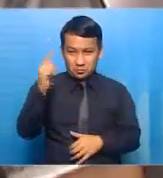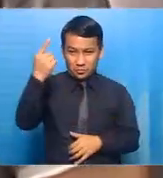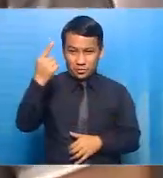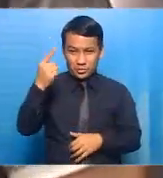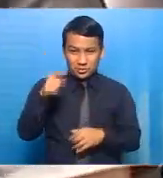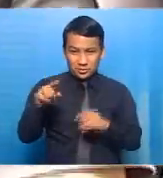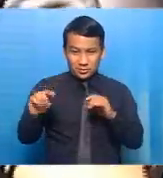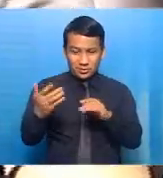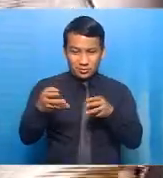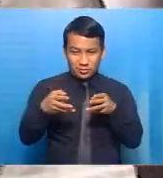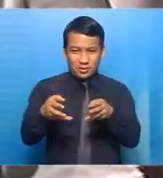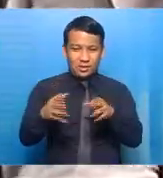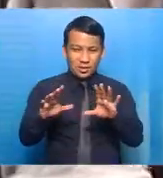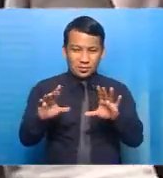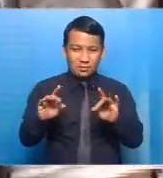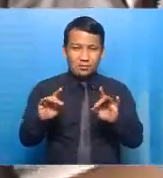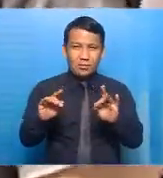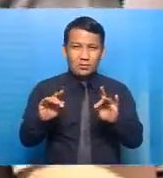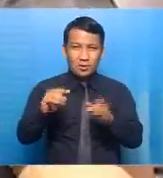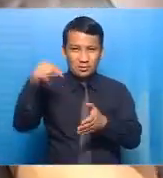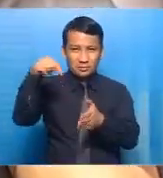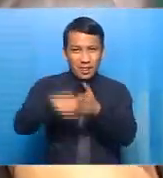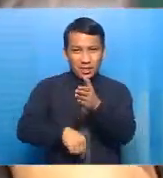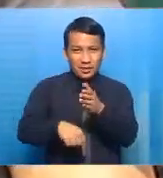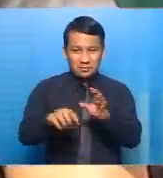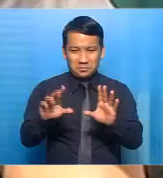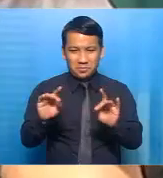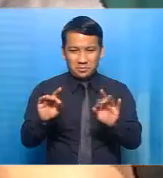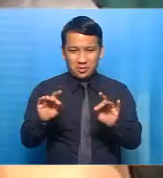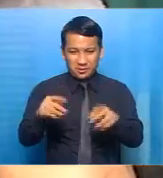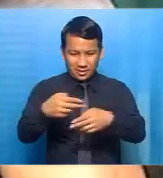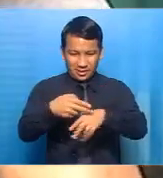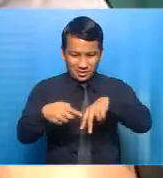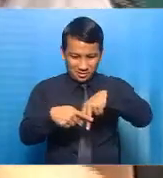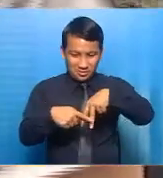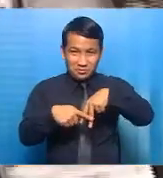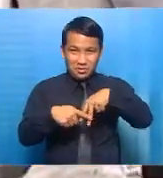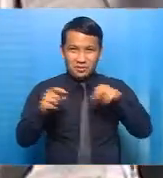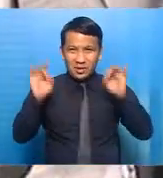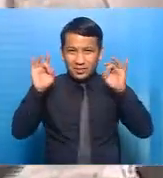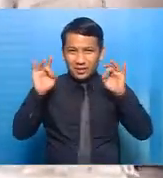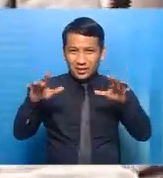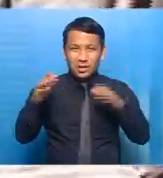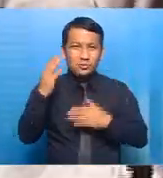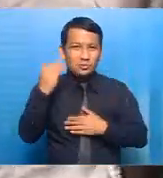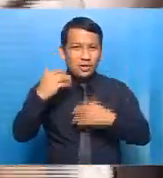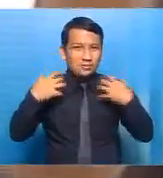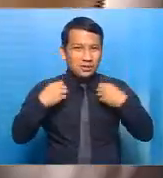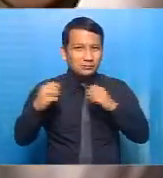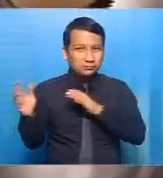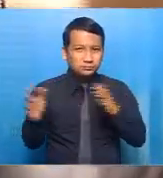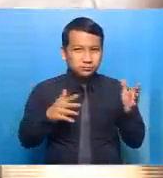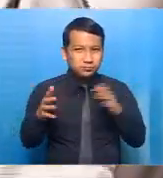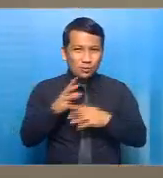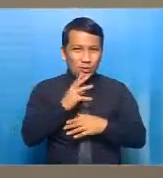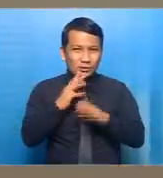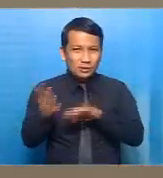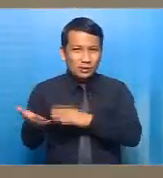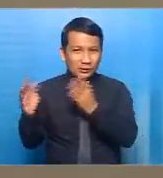dinaanan namin, napakaputik, malalim ang putik hanggang sa tuhod. Napakadelikado pa kasi malakas ang current ng